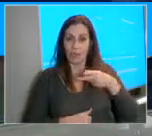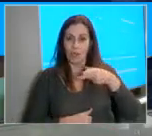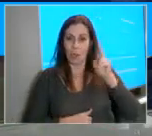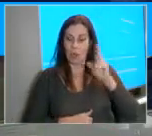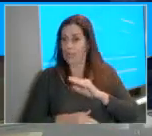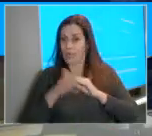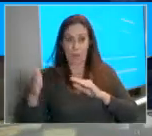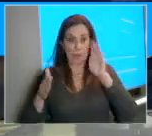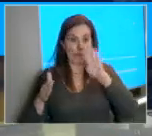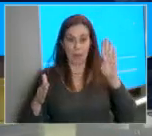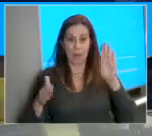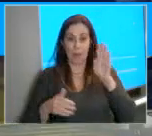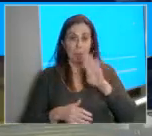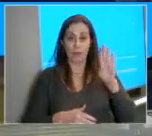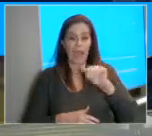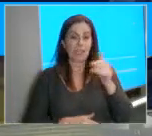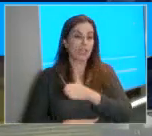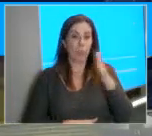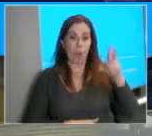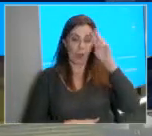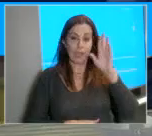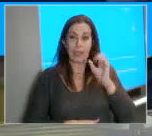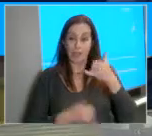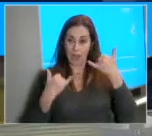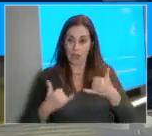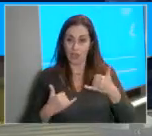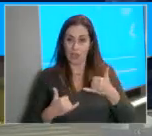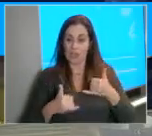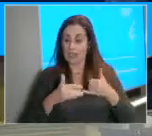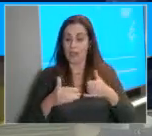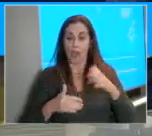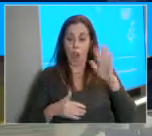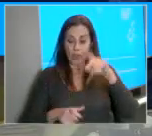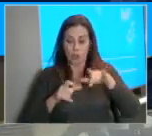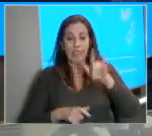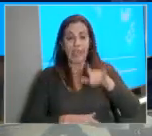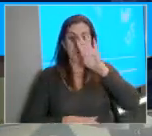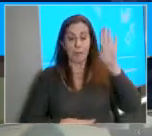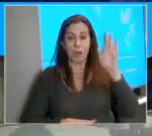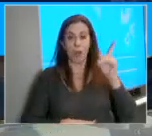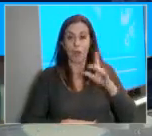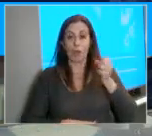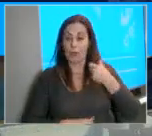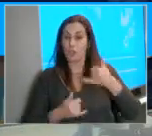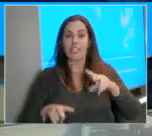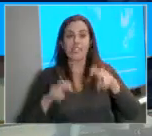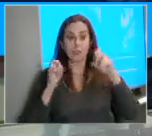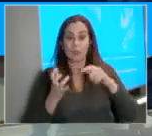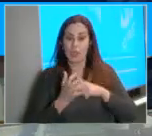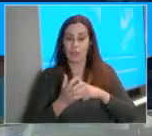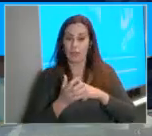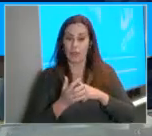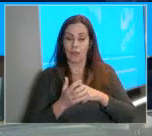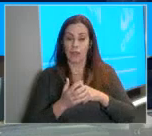יותר ימינה מביבי, למעשה ביבי הוא הכי שמאל בליכוד כרגע, אם היום הוא ומתנגדים אחרים לנתניהו לא לוקחים עכשיו את ההזדמנות כדי להתמודד